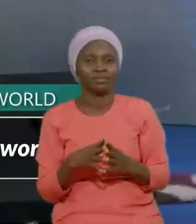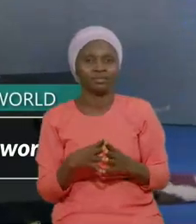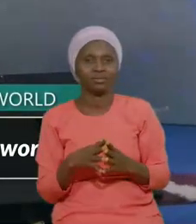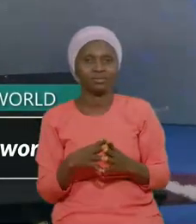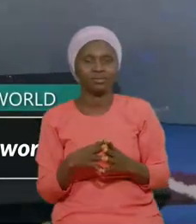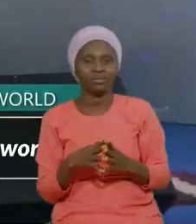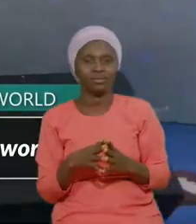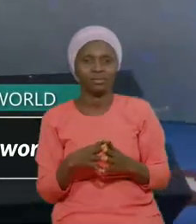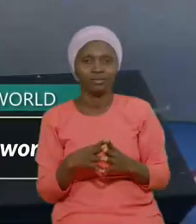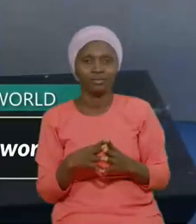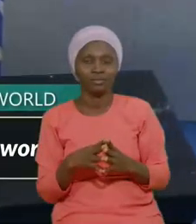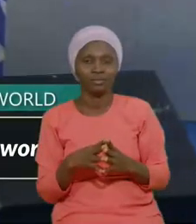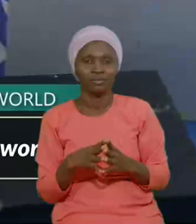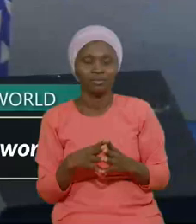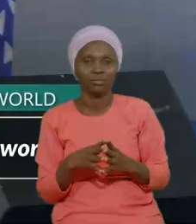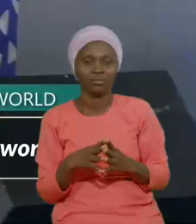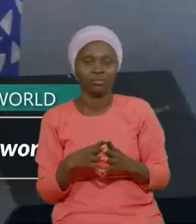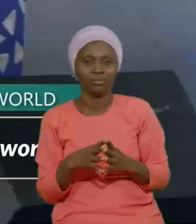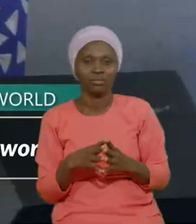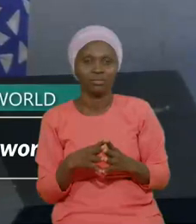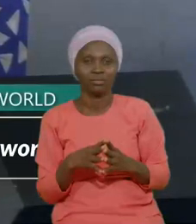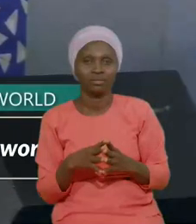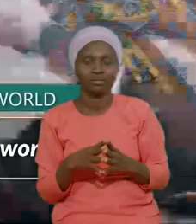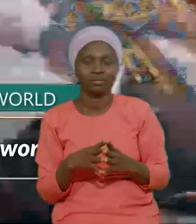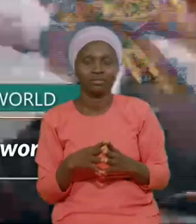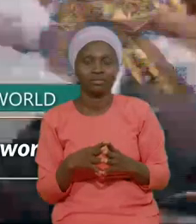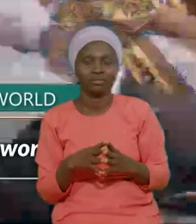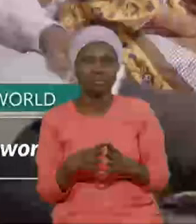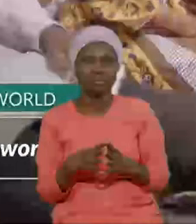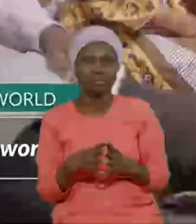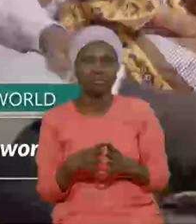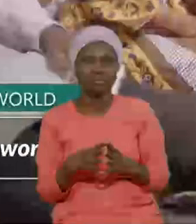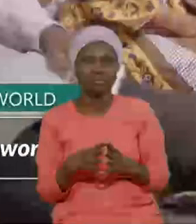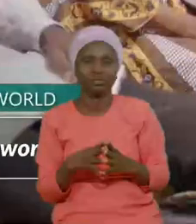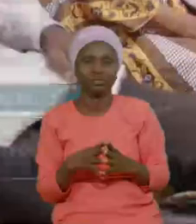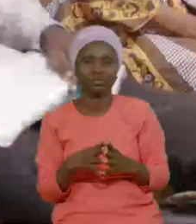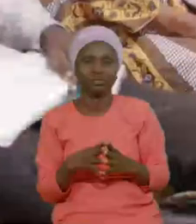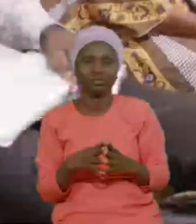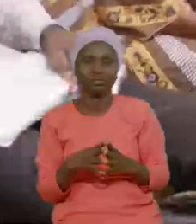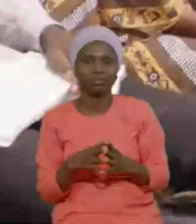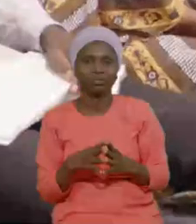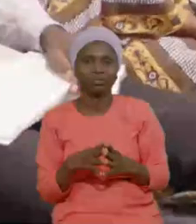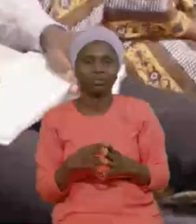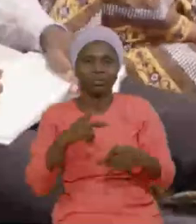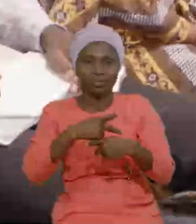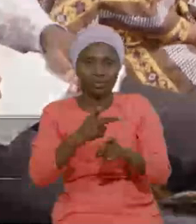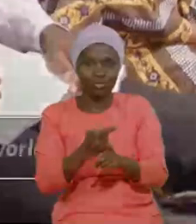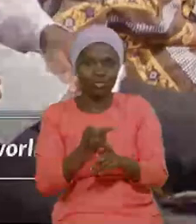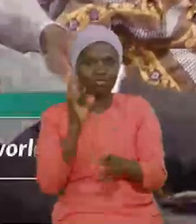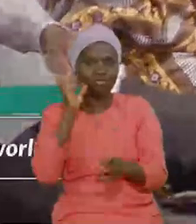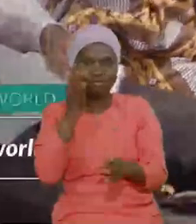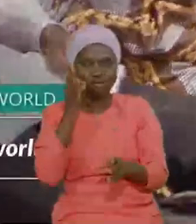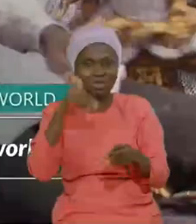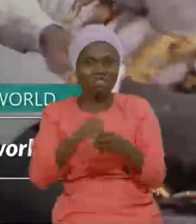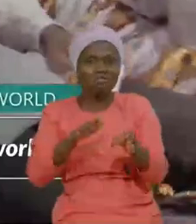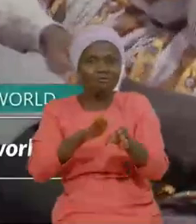Dans ma joie, dans mon enthousiasme, dans tout ce que je fais de bon, je veux refléter Dieu dans tout ce que je fais. C'est comme ça qu'il faut aller